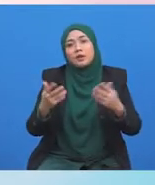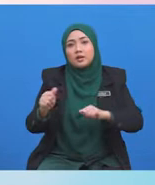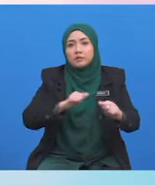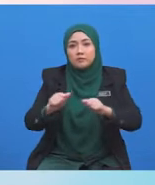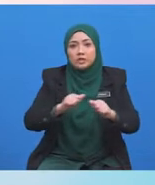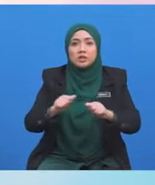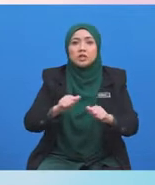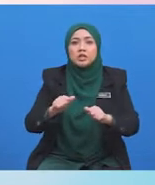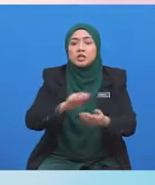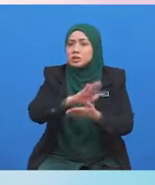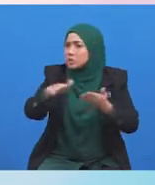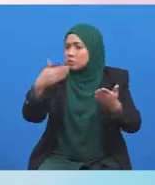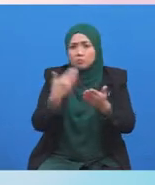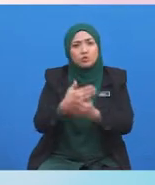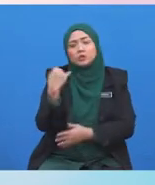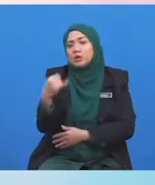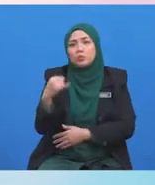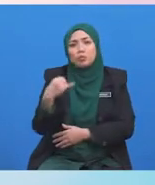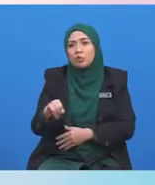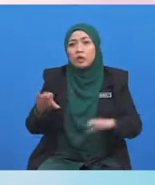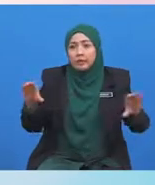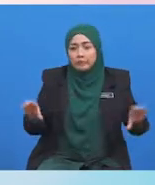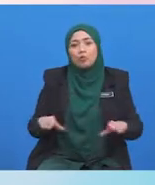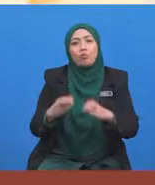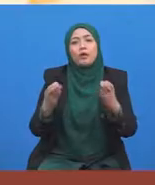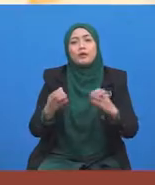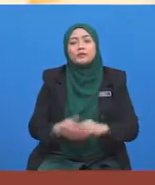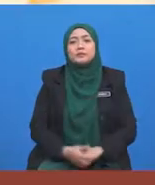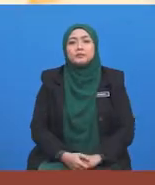perniagaan, kesihatan dan pelancongan terjejas.